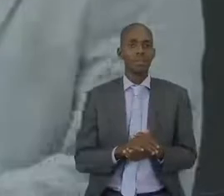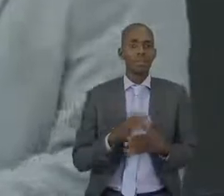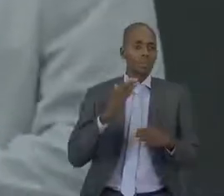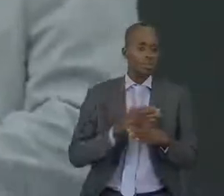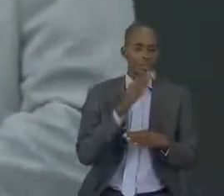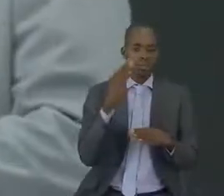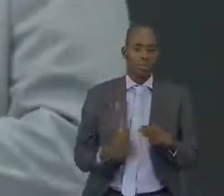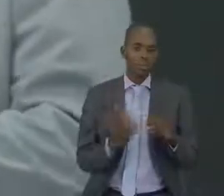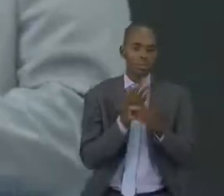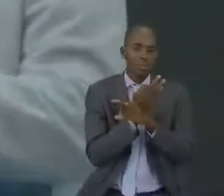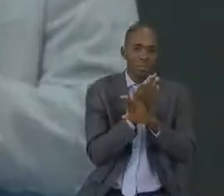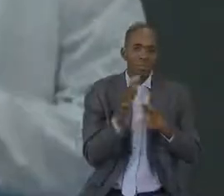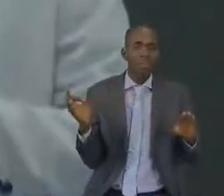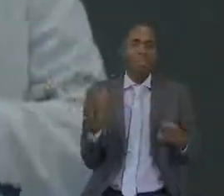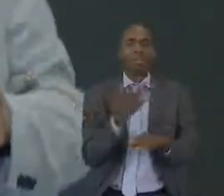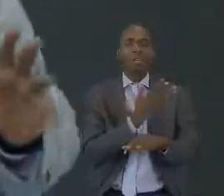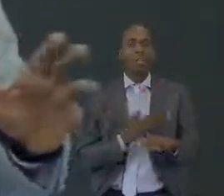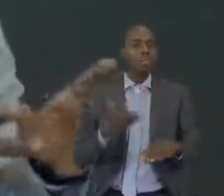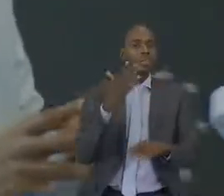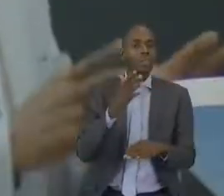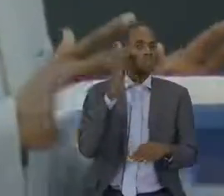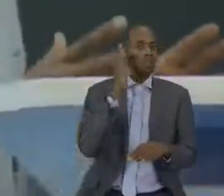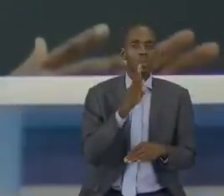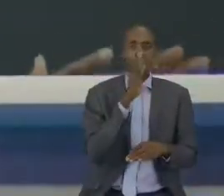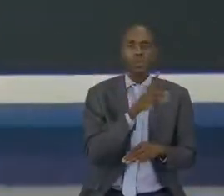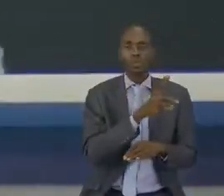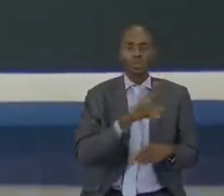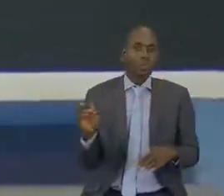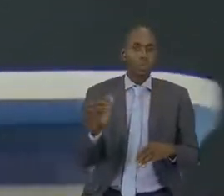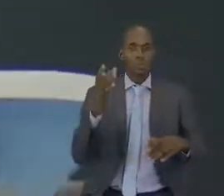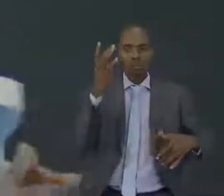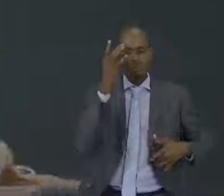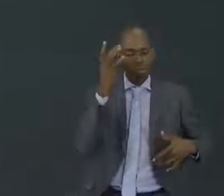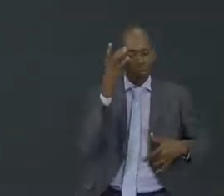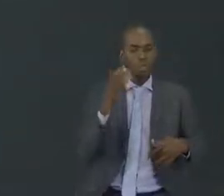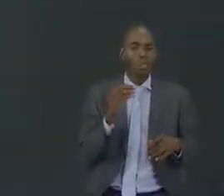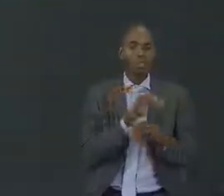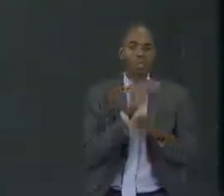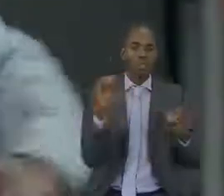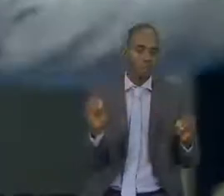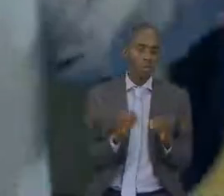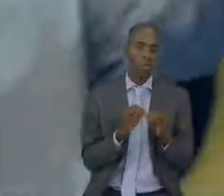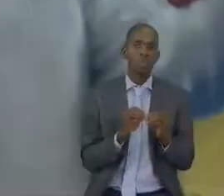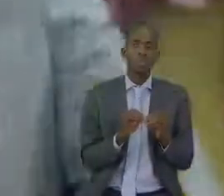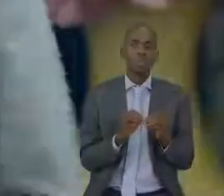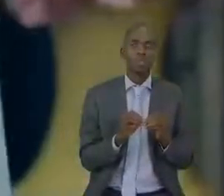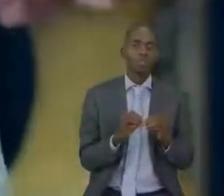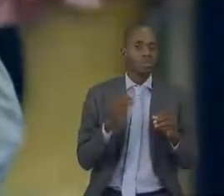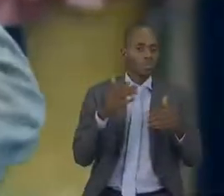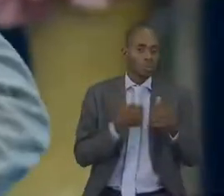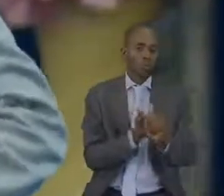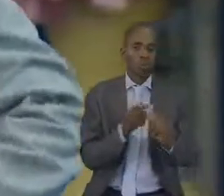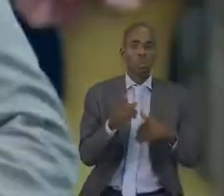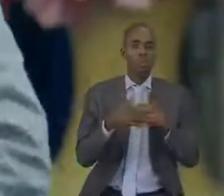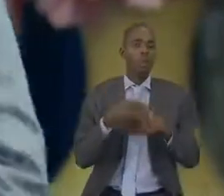Libération totale. Et il n'y aura pas d'infirmité, il n'y aura pas de maladie. Qui va te